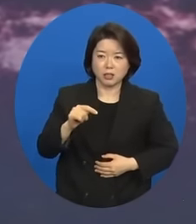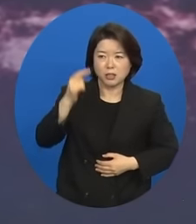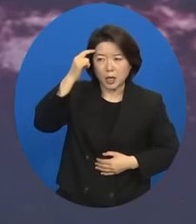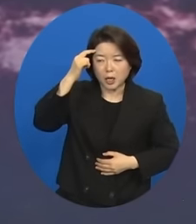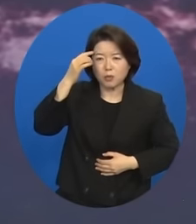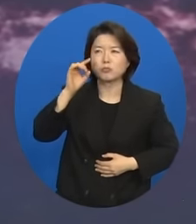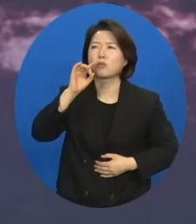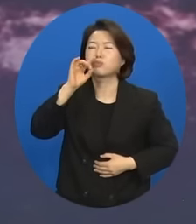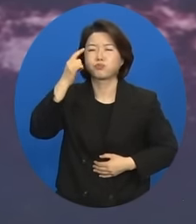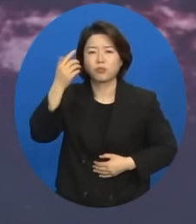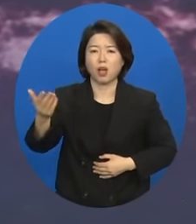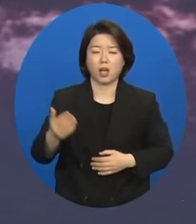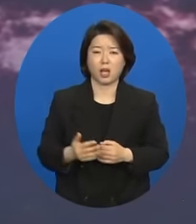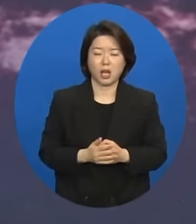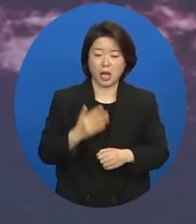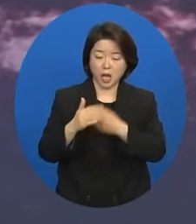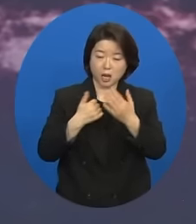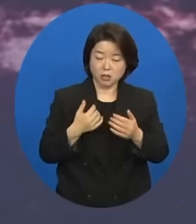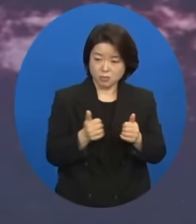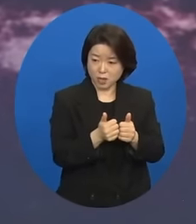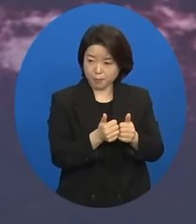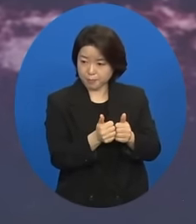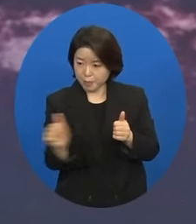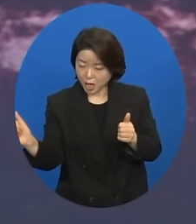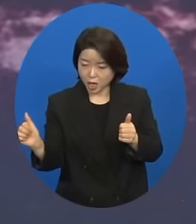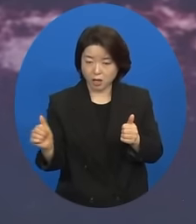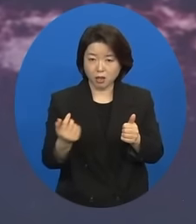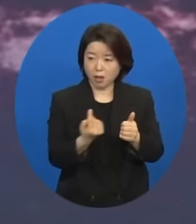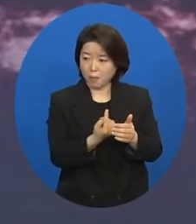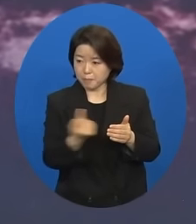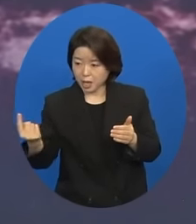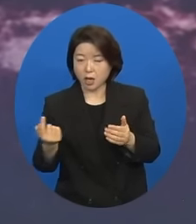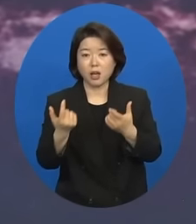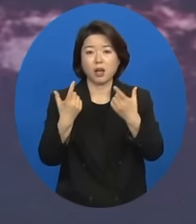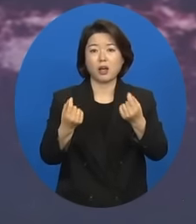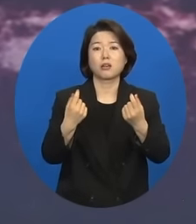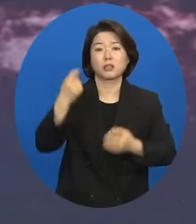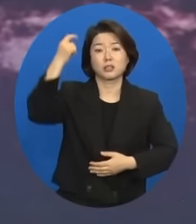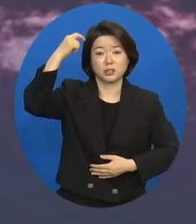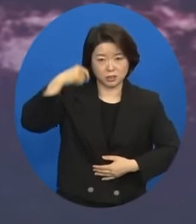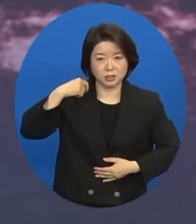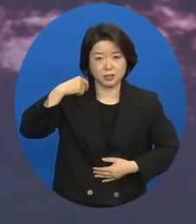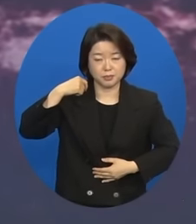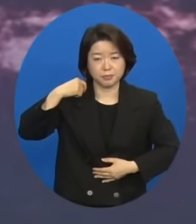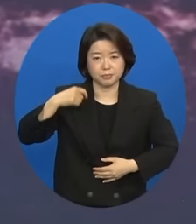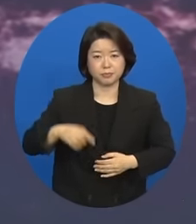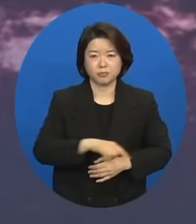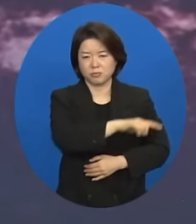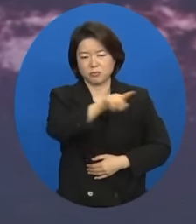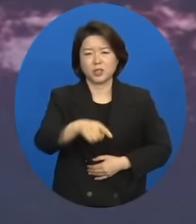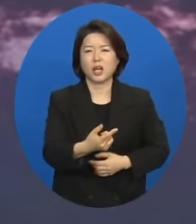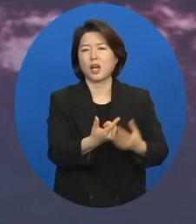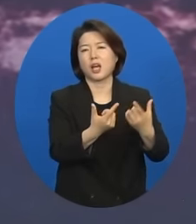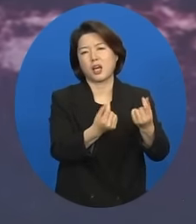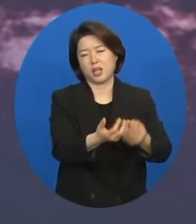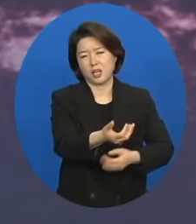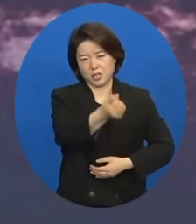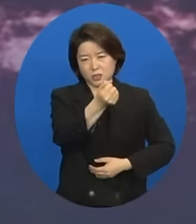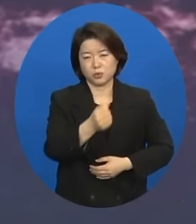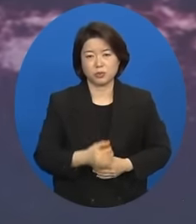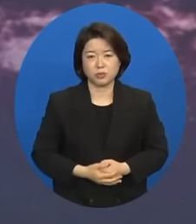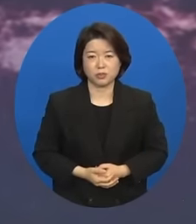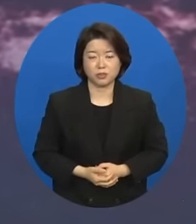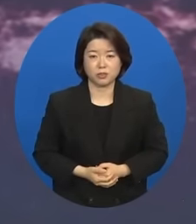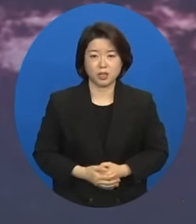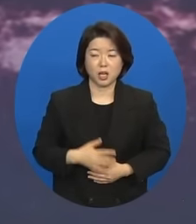나에게서 돌아선 거 아니냐 그니까 하나님이 등돌린 것만 같은 느낌 그런 느낌이든 것이죠